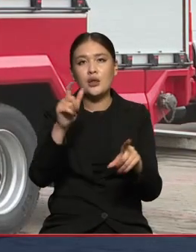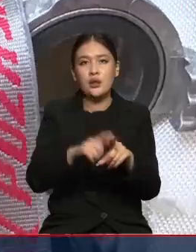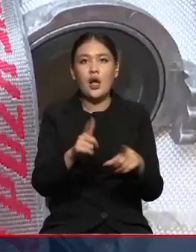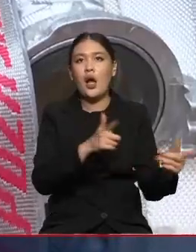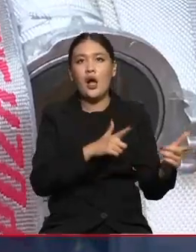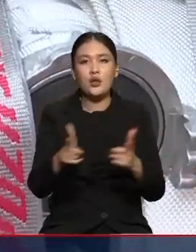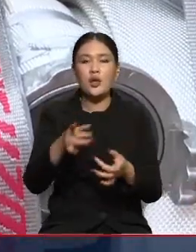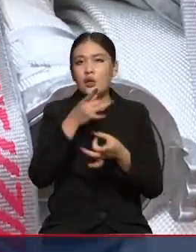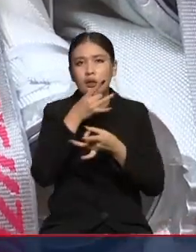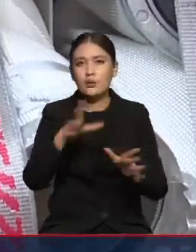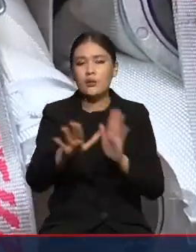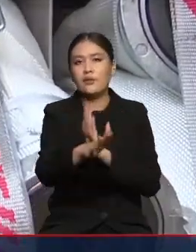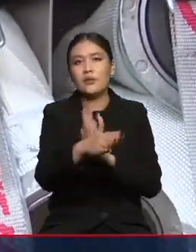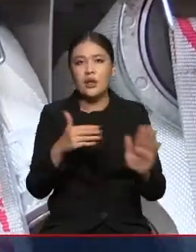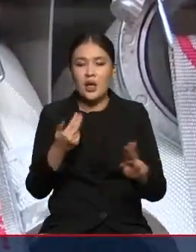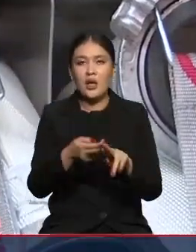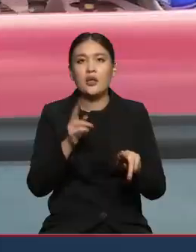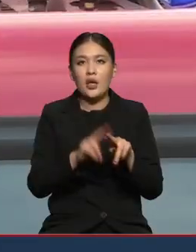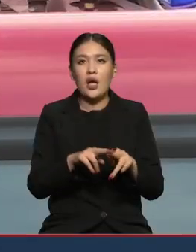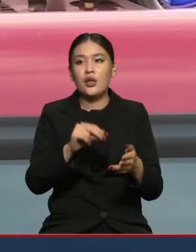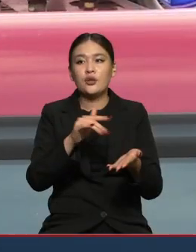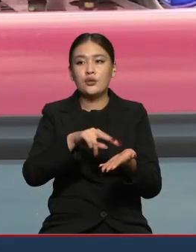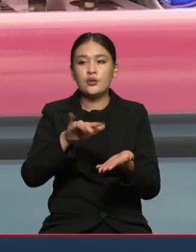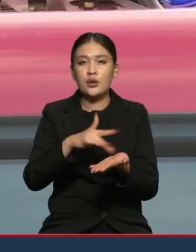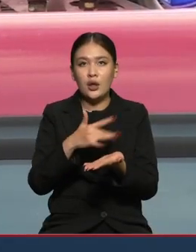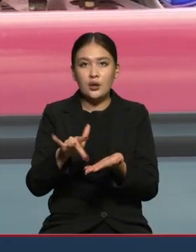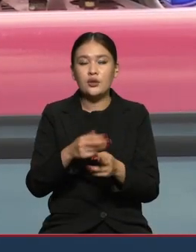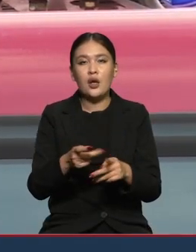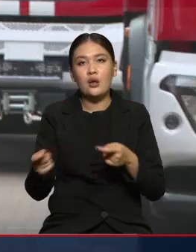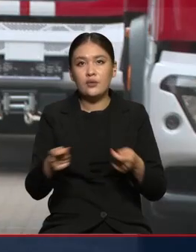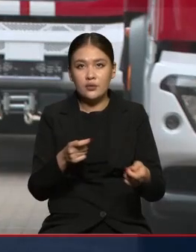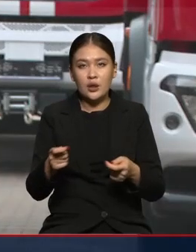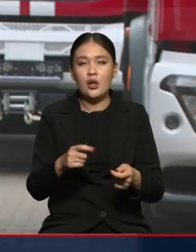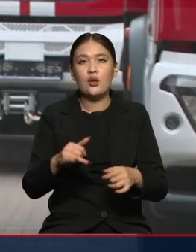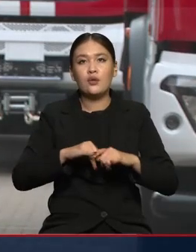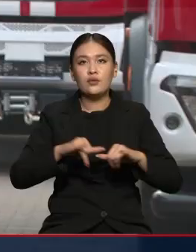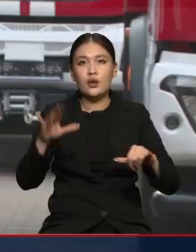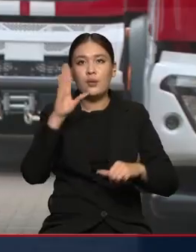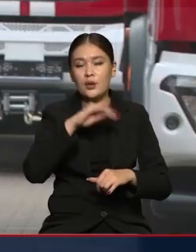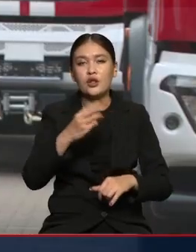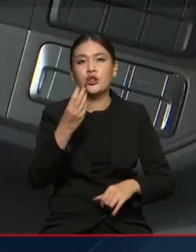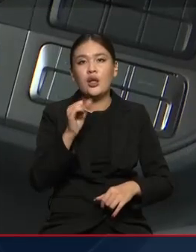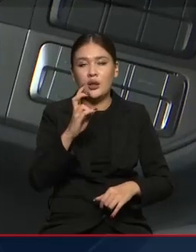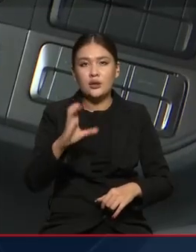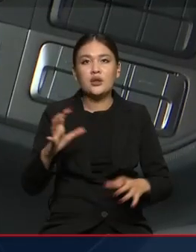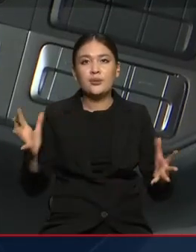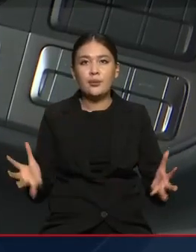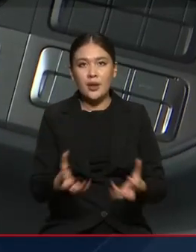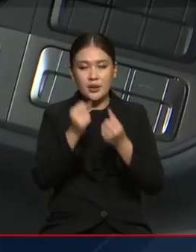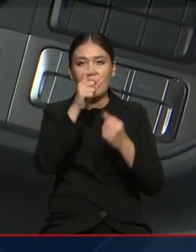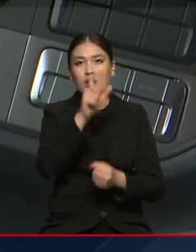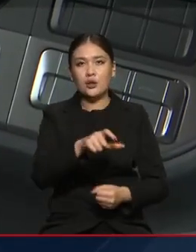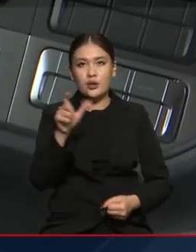к любым вызовам. Транспорт куплен за счет столичного бюджета. Власти уверены, что это значительно увеличит шансы на оперативное спасение горожан